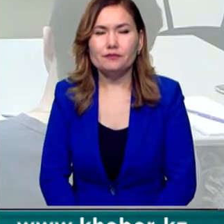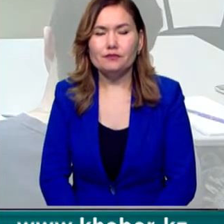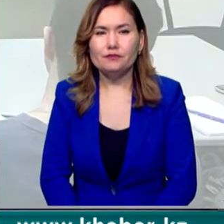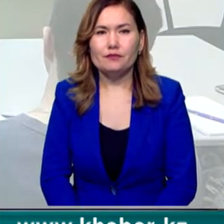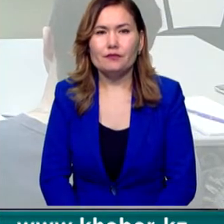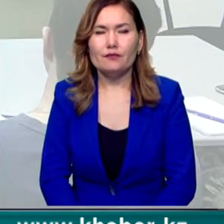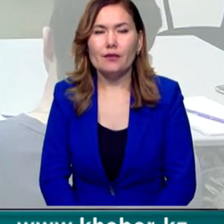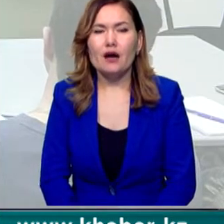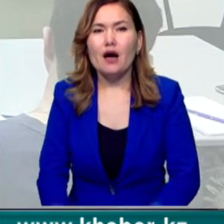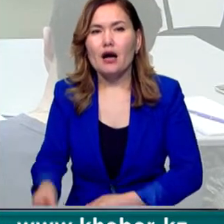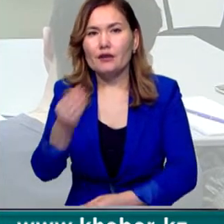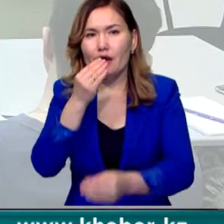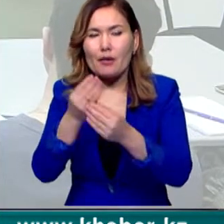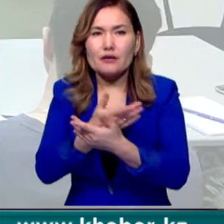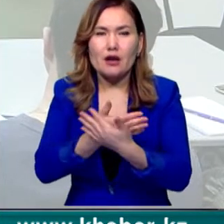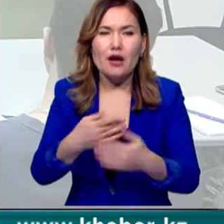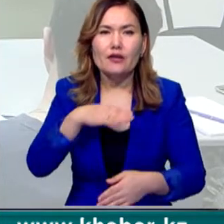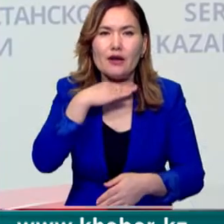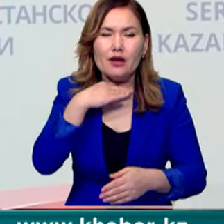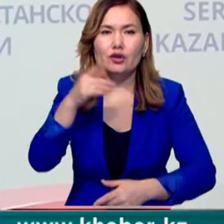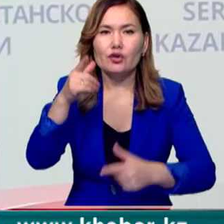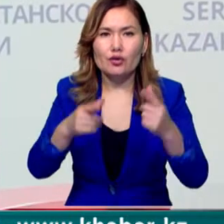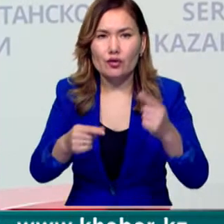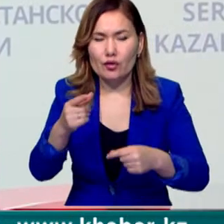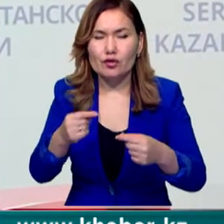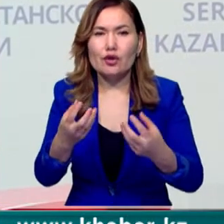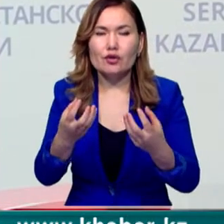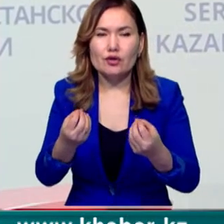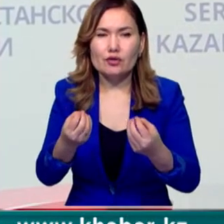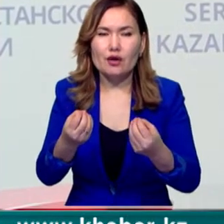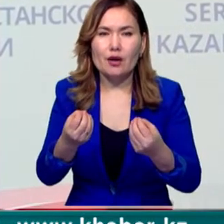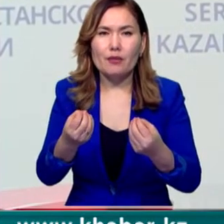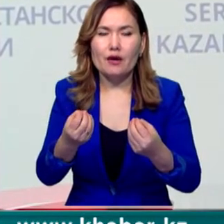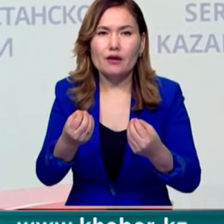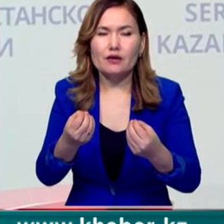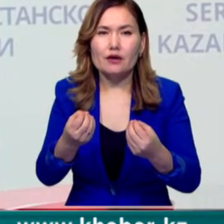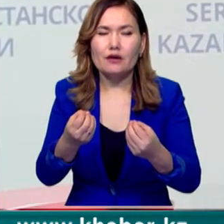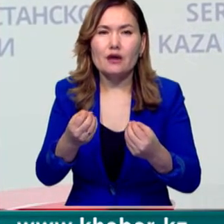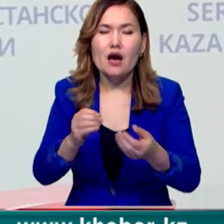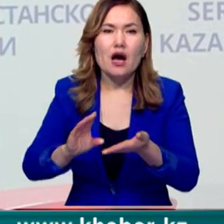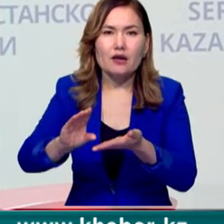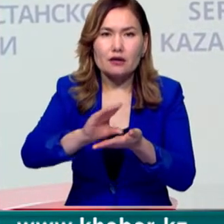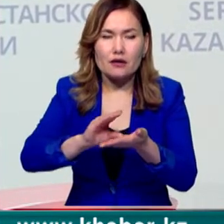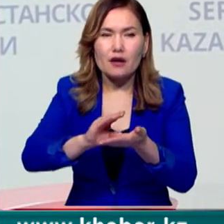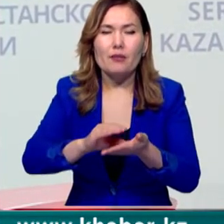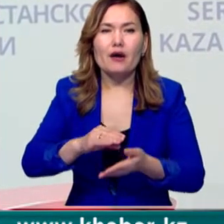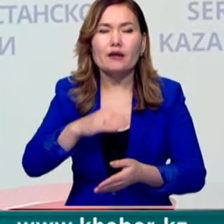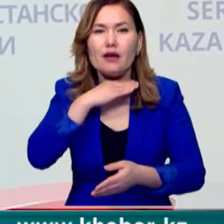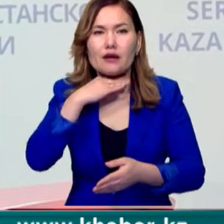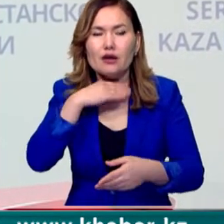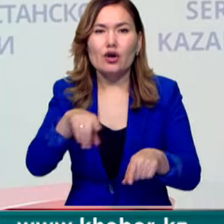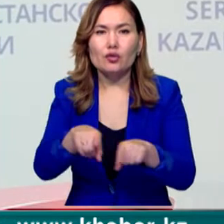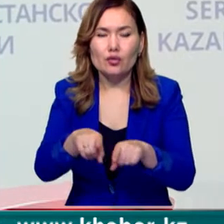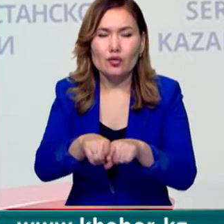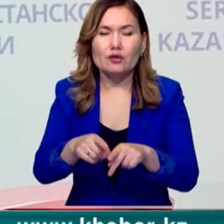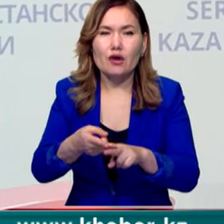Олардан әрі ет тағамдары, одан кейін сүт тағамдарының, одан кейін жаңағы бұқтырылған ет дейді ғой бізде. Ет консерві